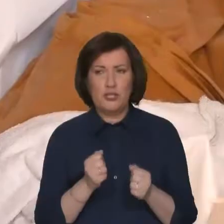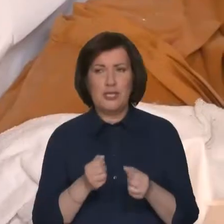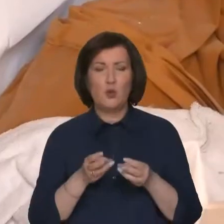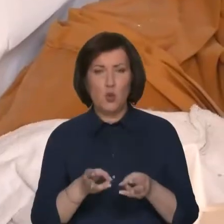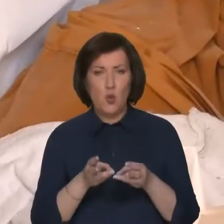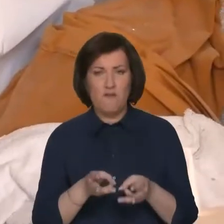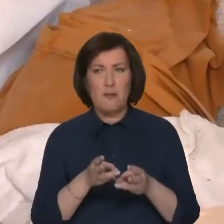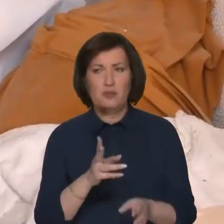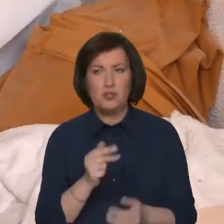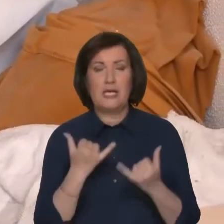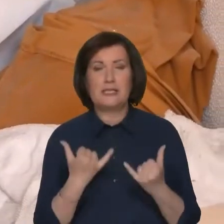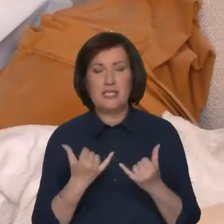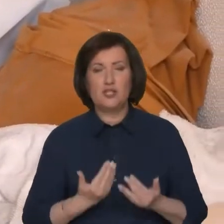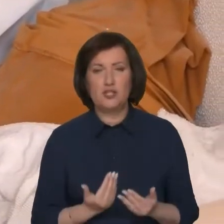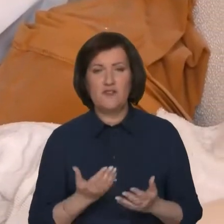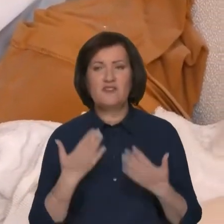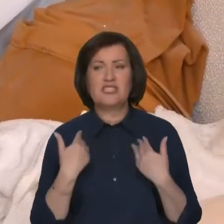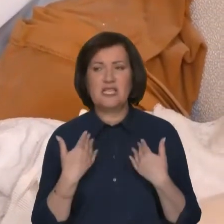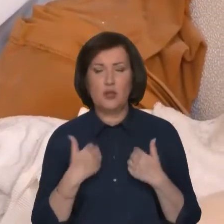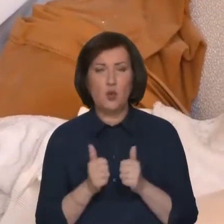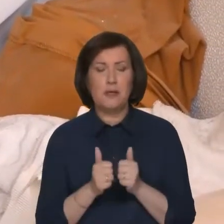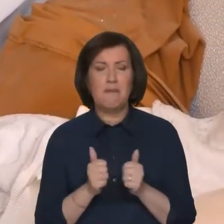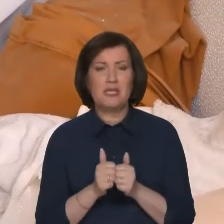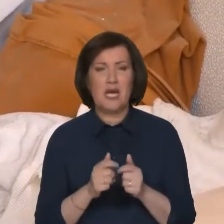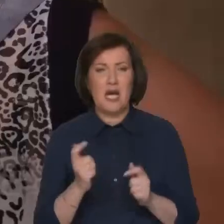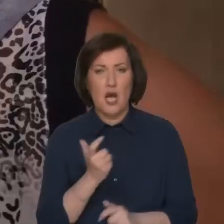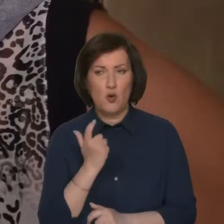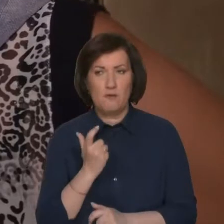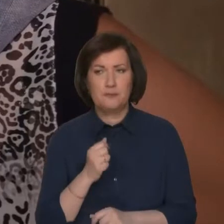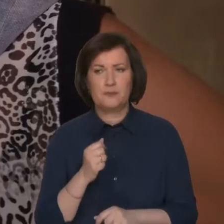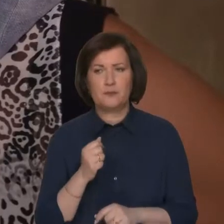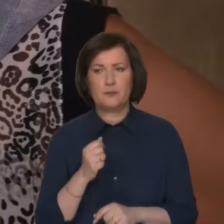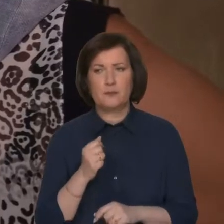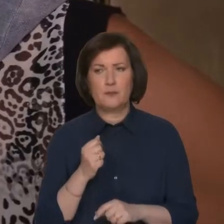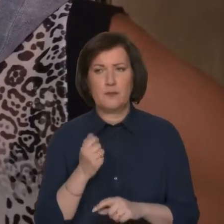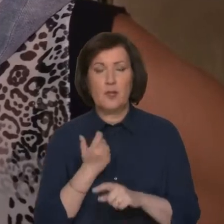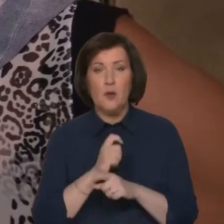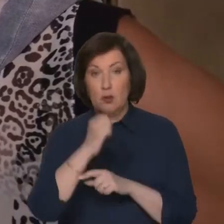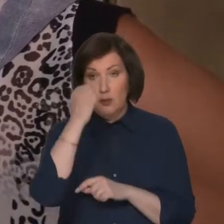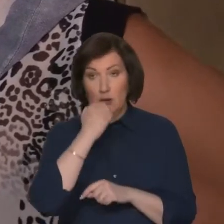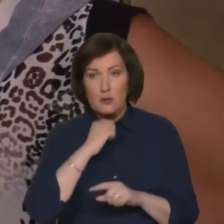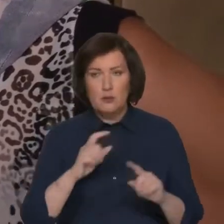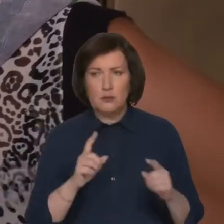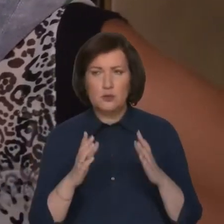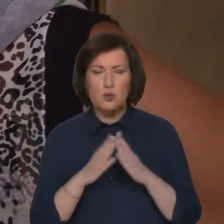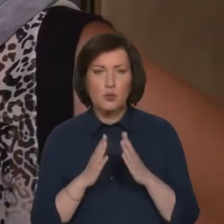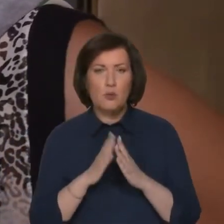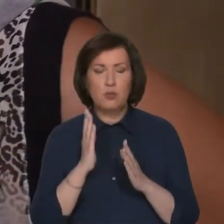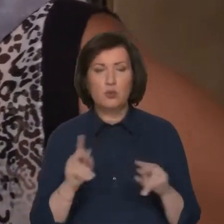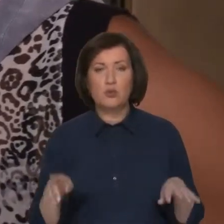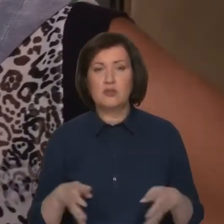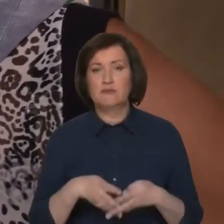пічка. Нині Олена живе в санаторії під Харковом. Дуже, звісно, благодарна, що дім